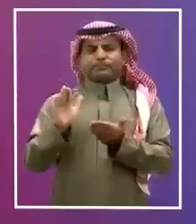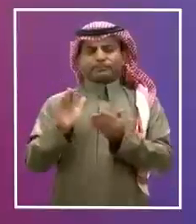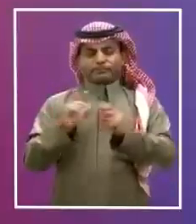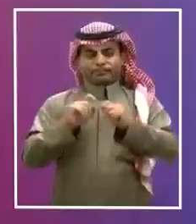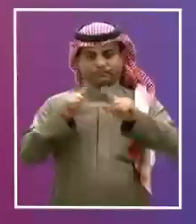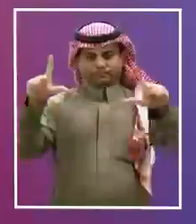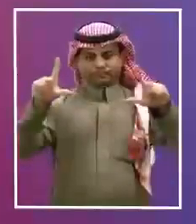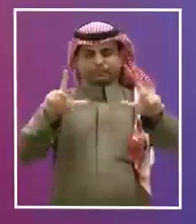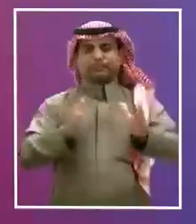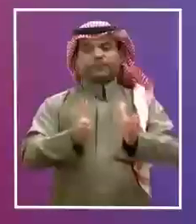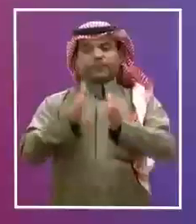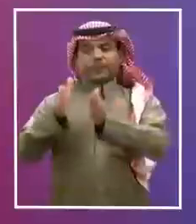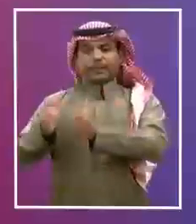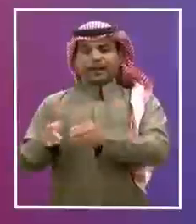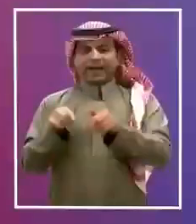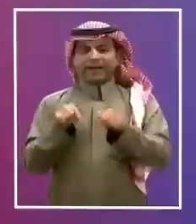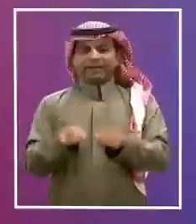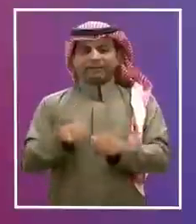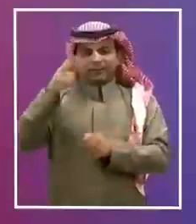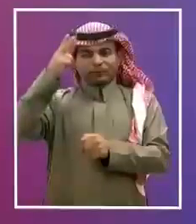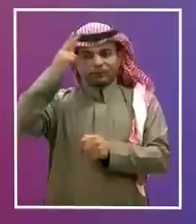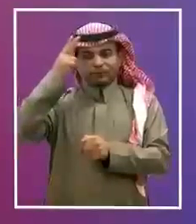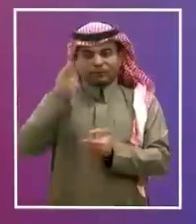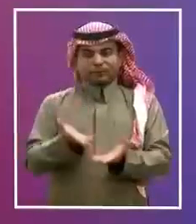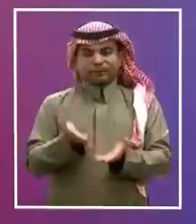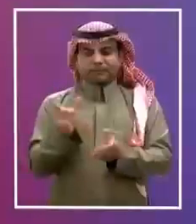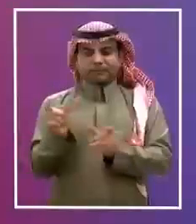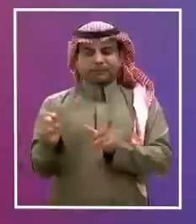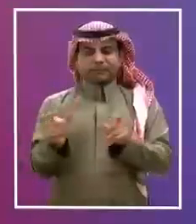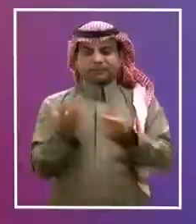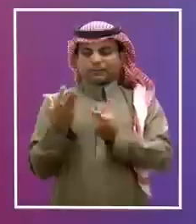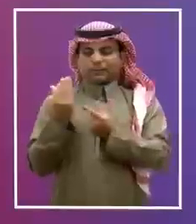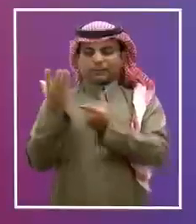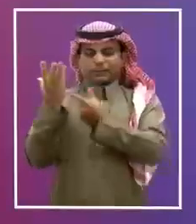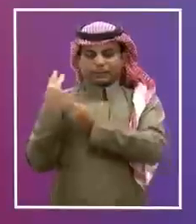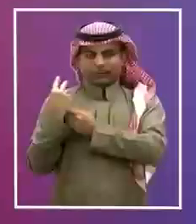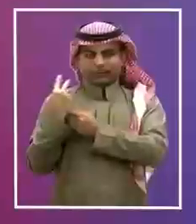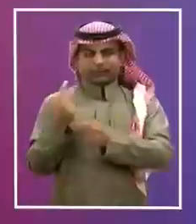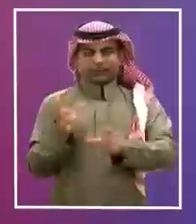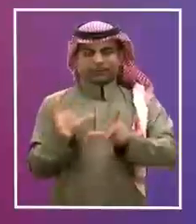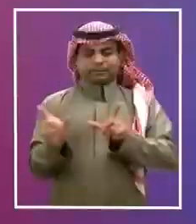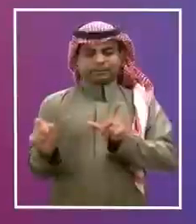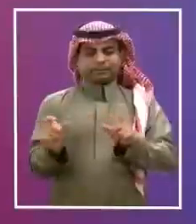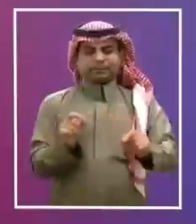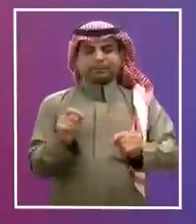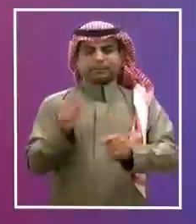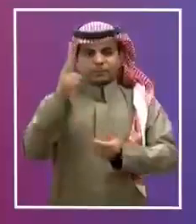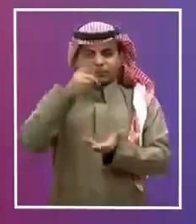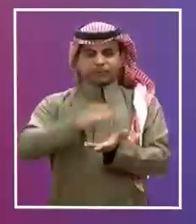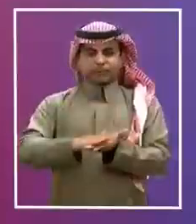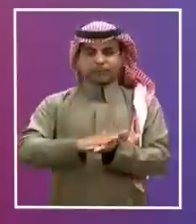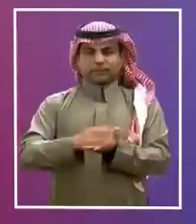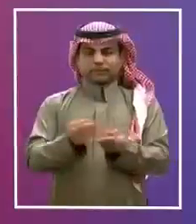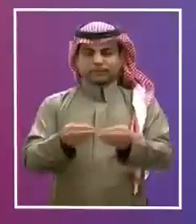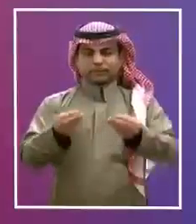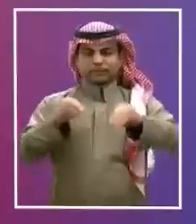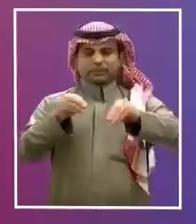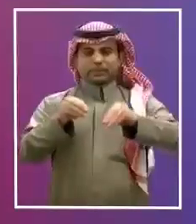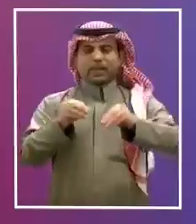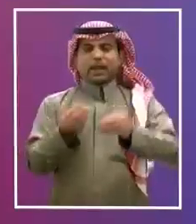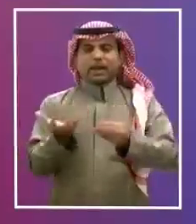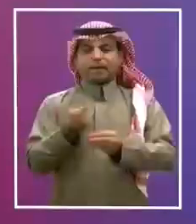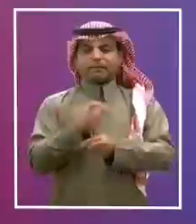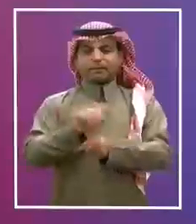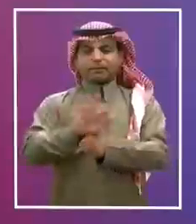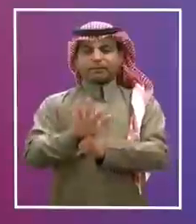نلاحظ أننا نرصد أيضا في المملكة العربية السعودية خلال الأسبوعين الماضيين تسجيل لأعداد تتزايد من الحالات،